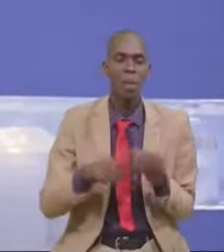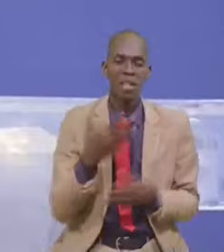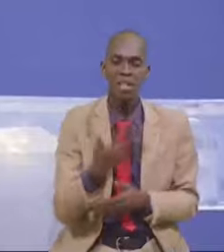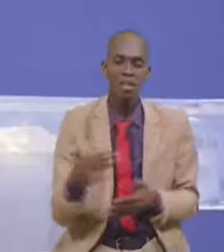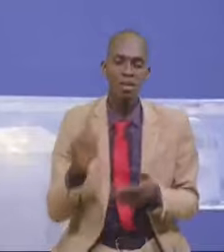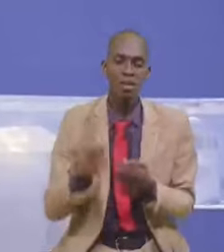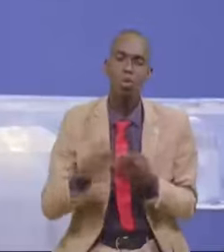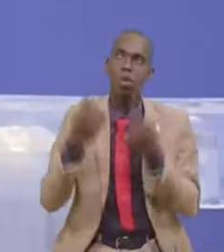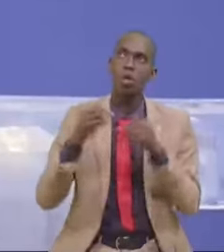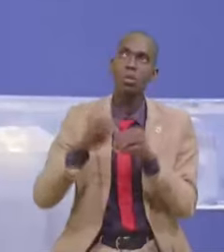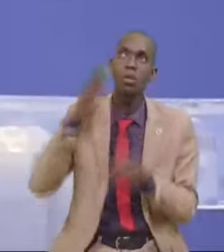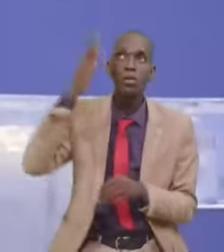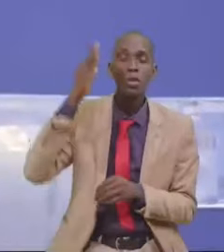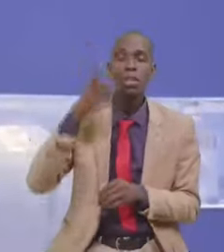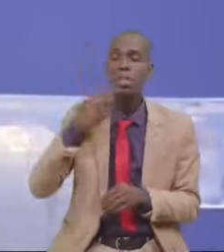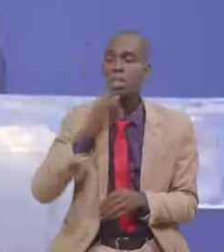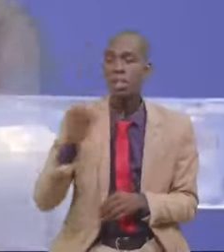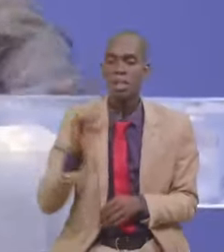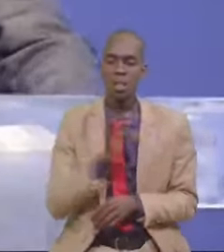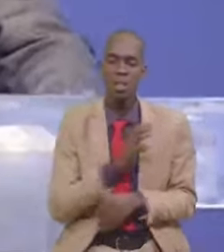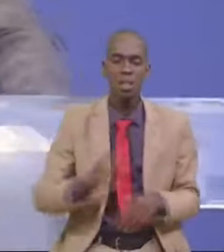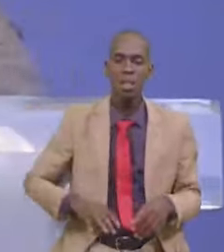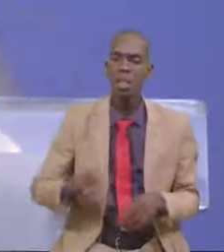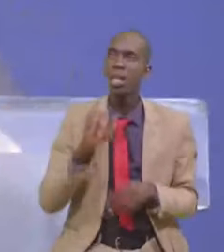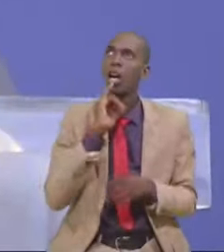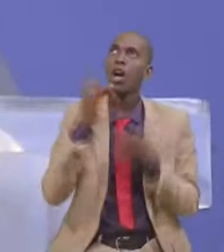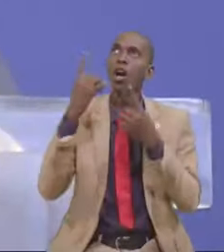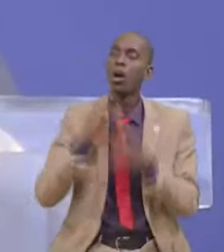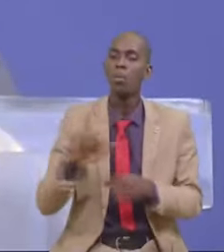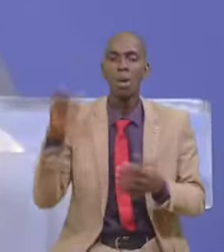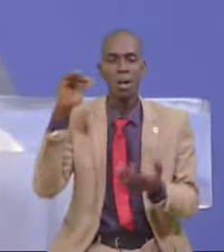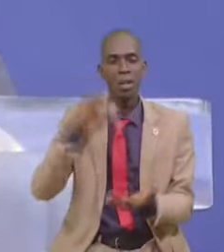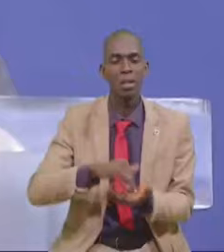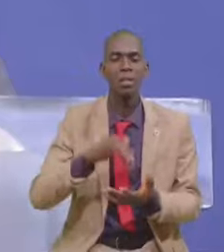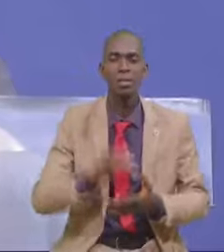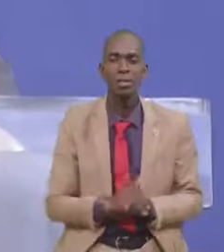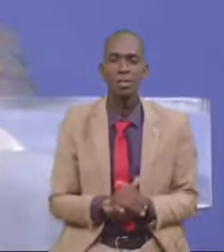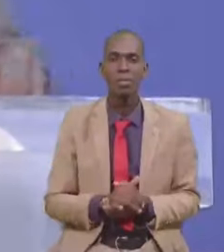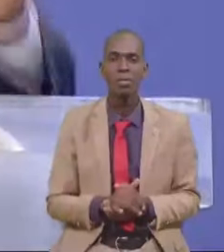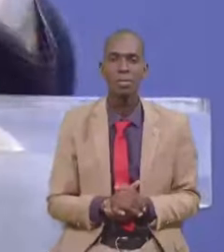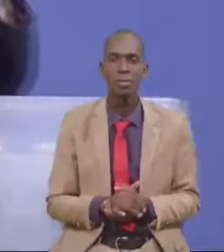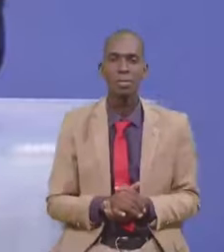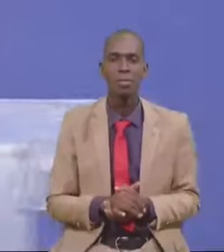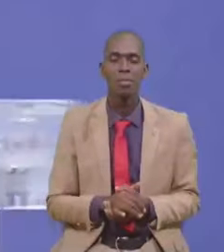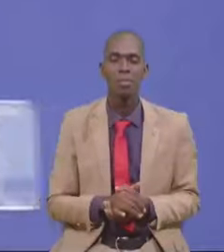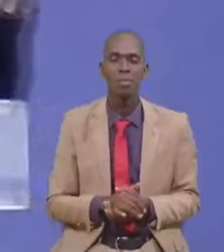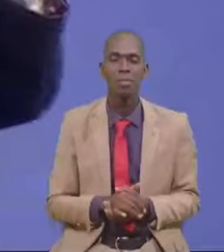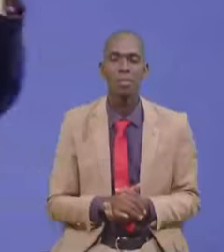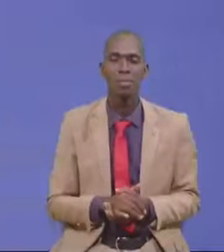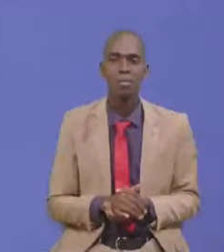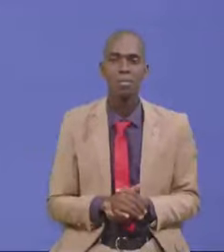Et les gens testent. Christ nous dit, pas la vérité, il nous révèle les choses à